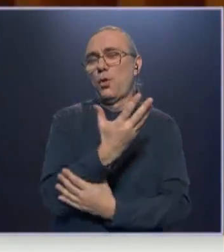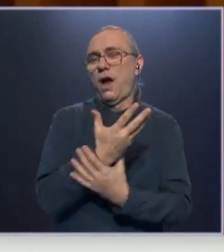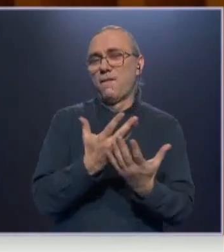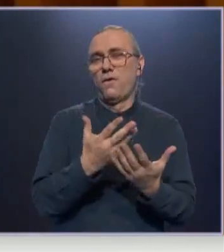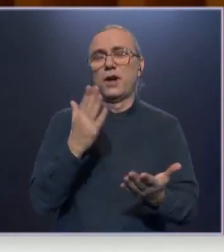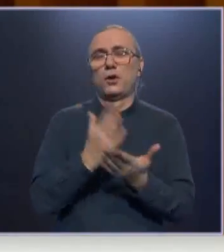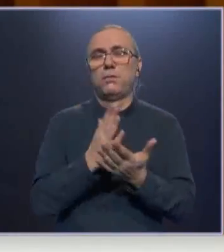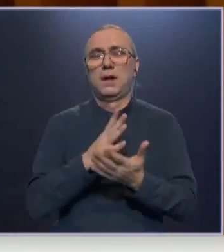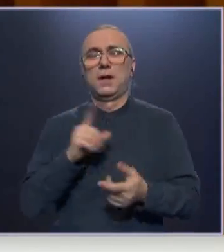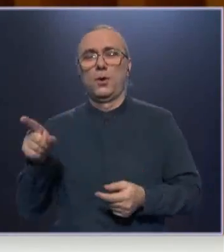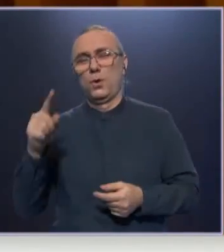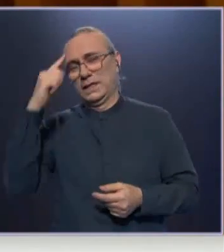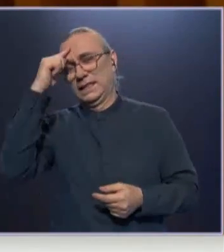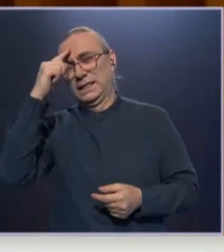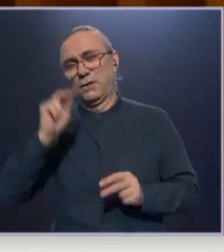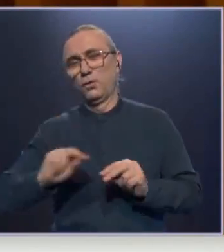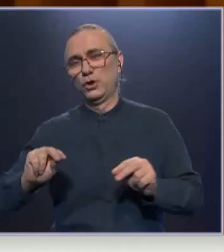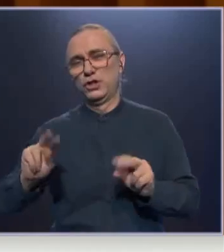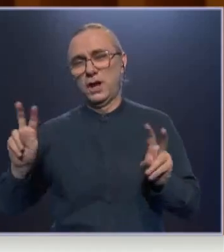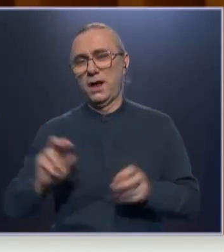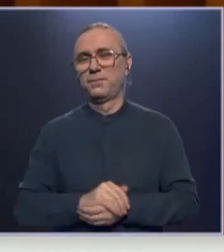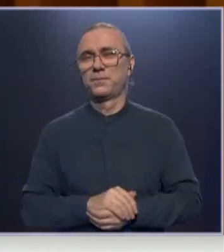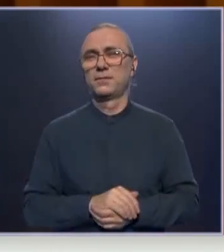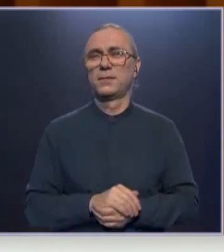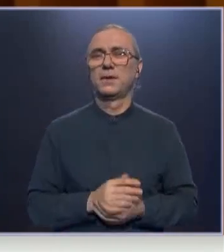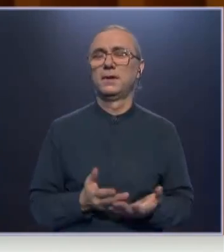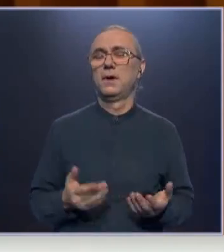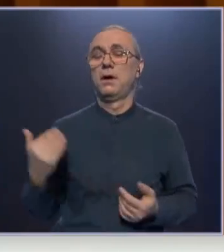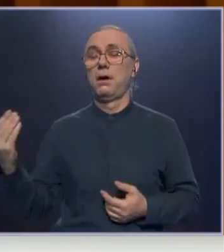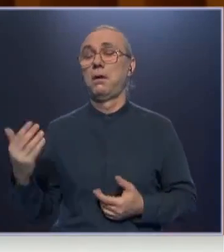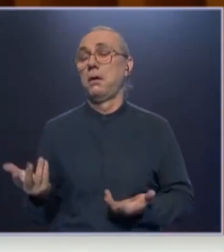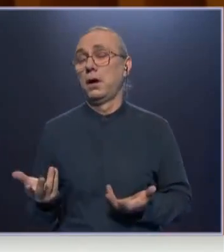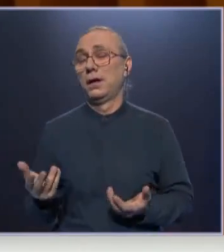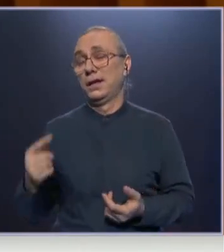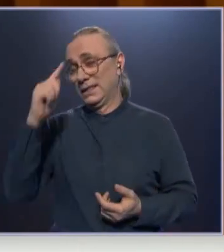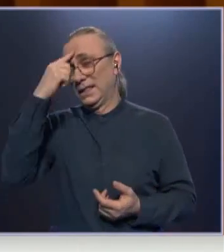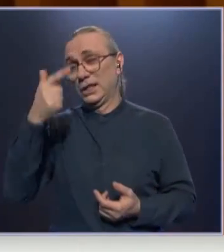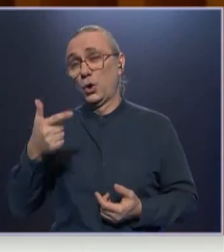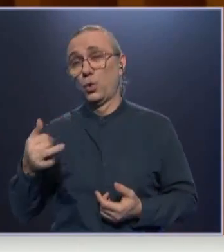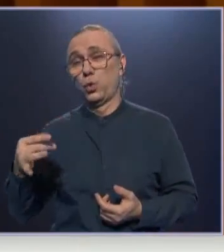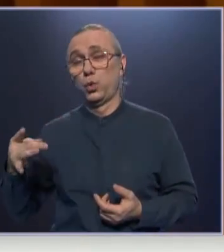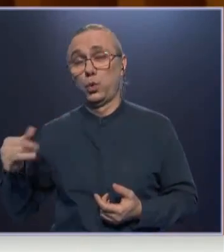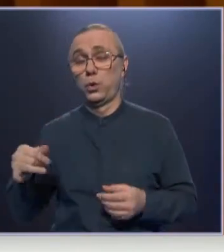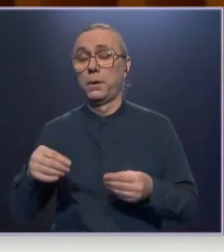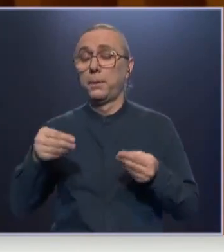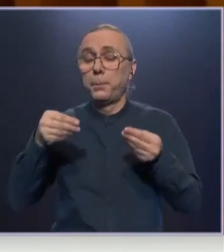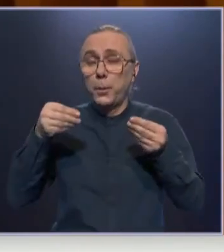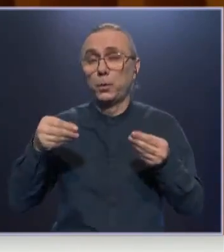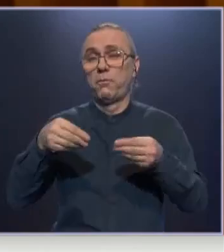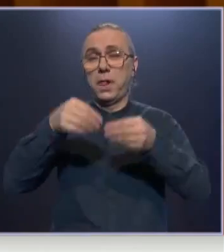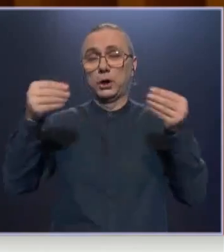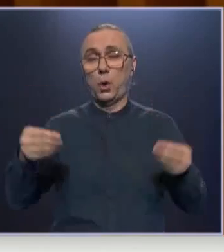Саибаба. Индийский гуру выплевывал воду в платок и уже из платка доставал золотое яйцо. А наши